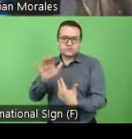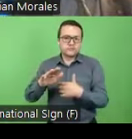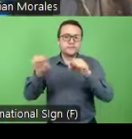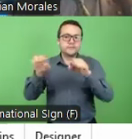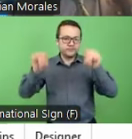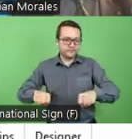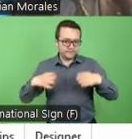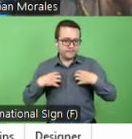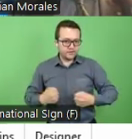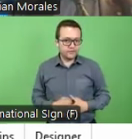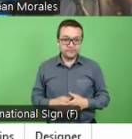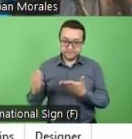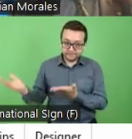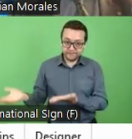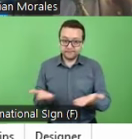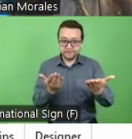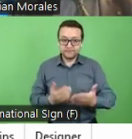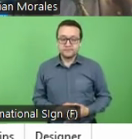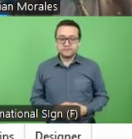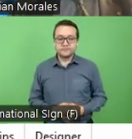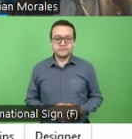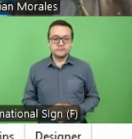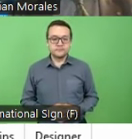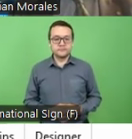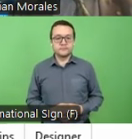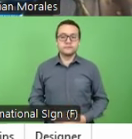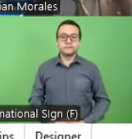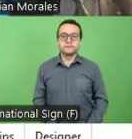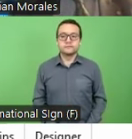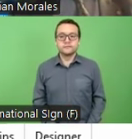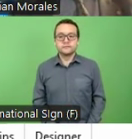efficace de la santé. Docteur, s'il vous plaît.